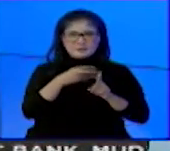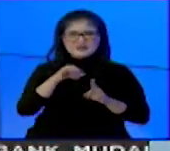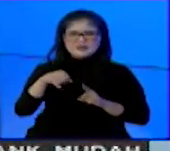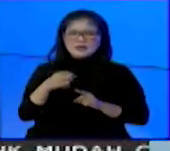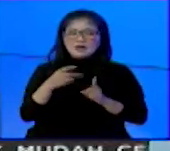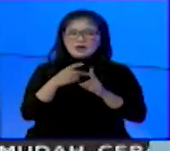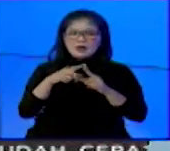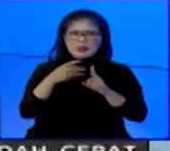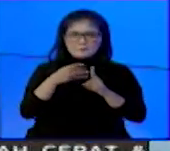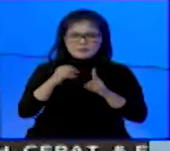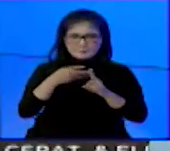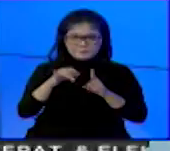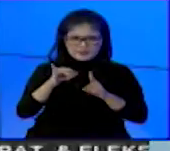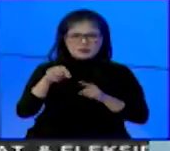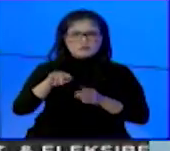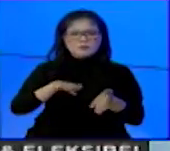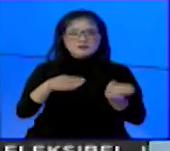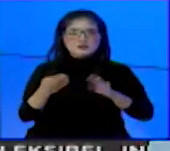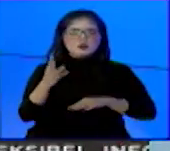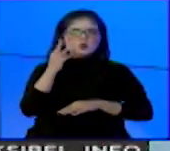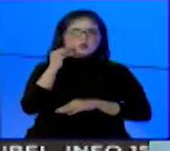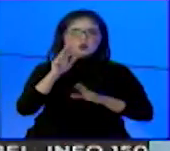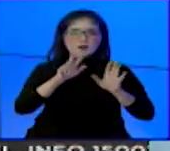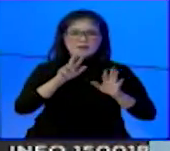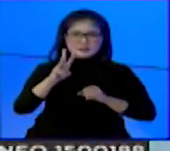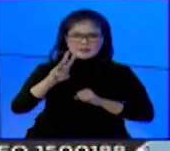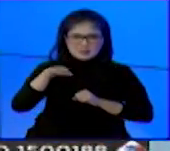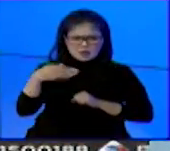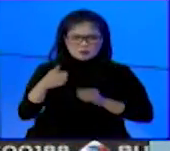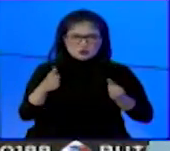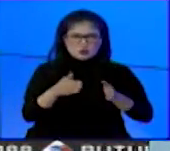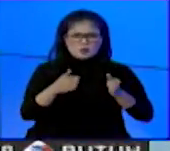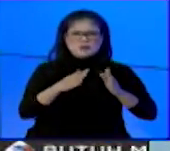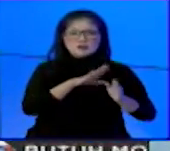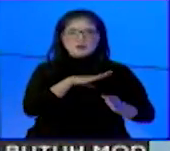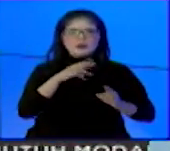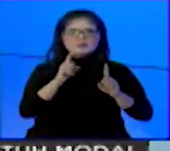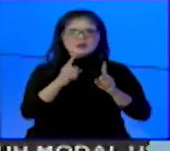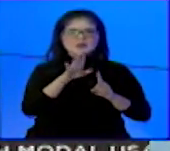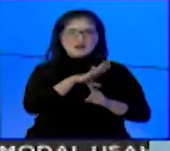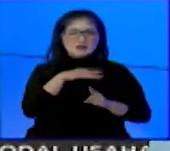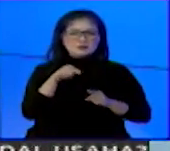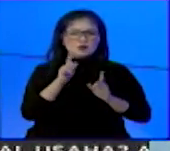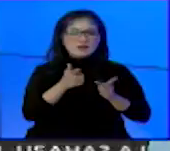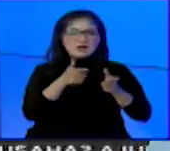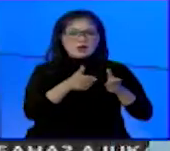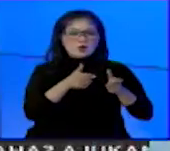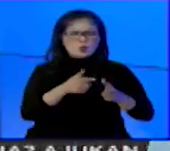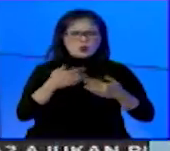di usia ke-83 setelah dirawat selama 11 hari akibat sejumlah gangguan organ vital termasuk